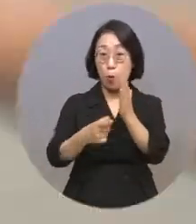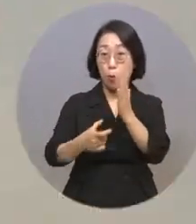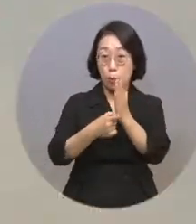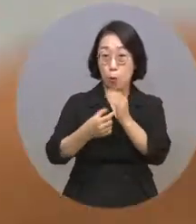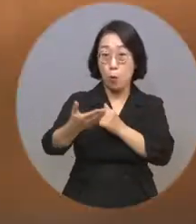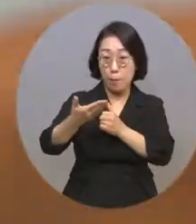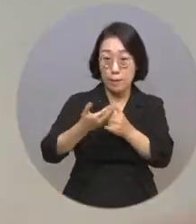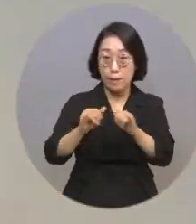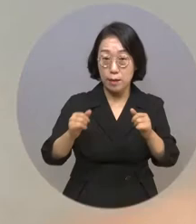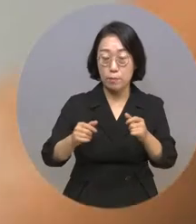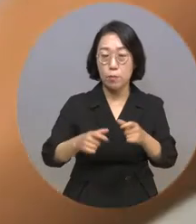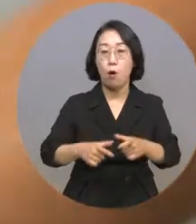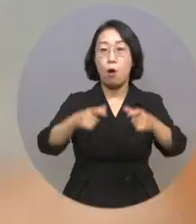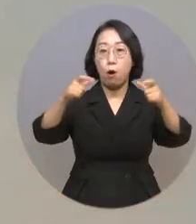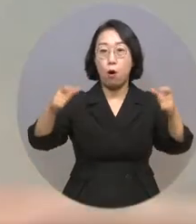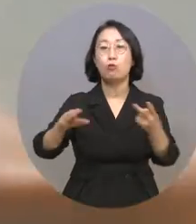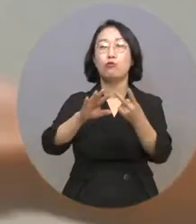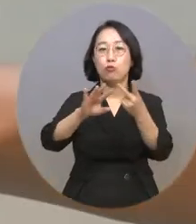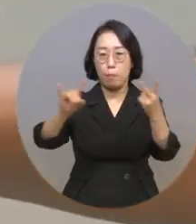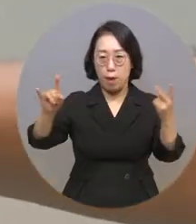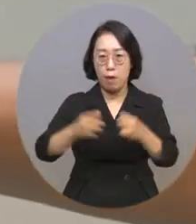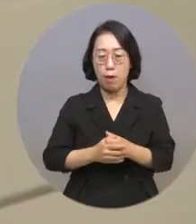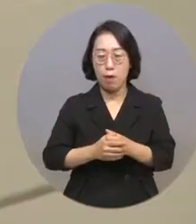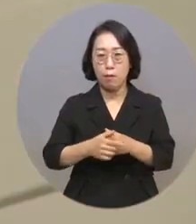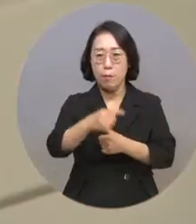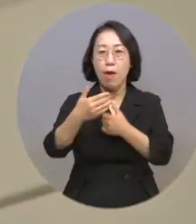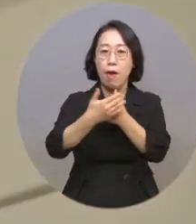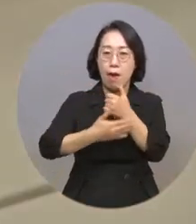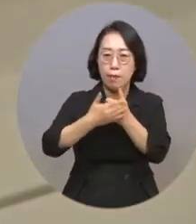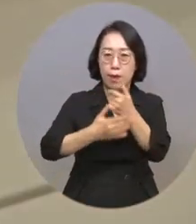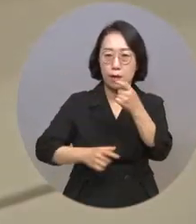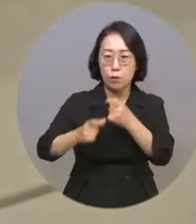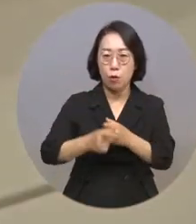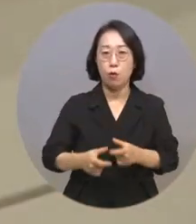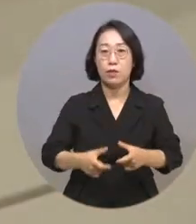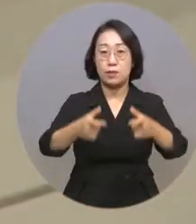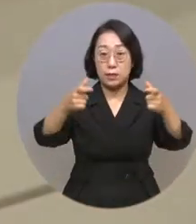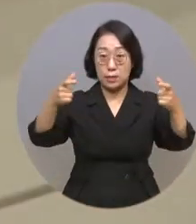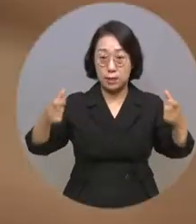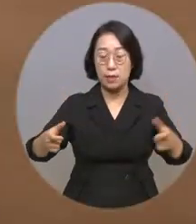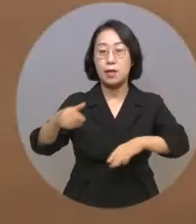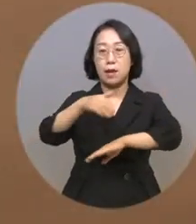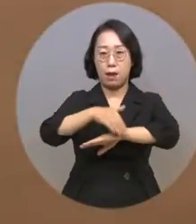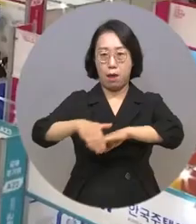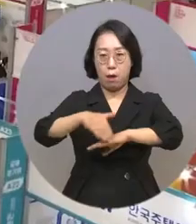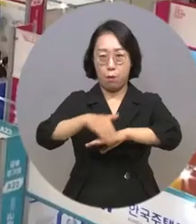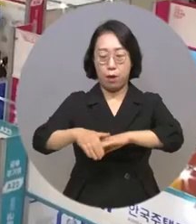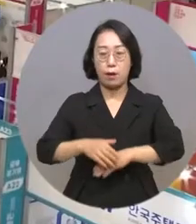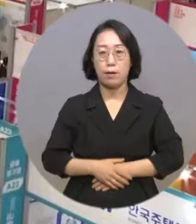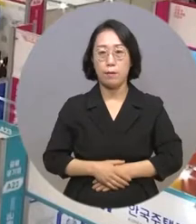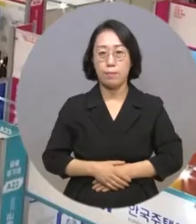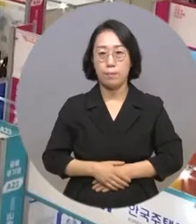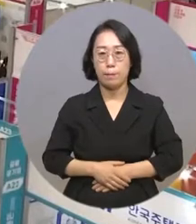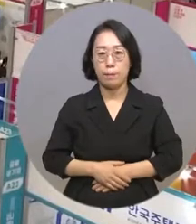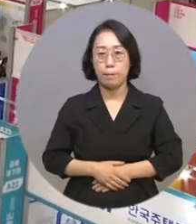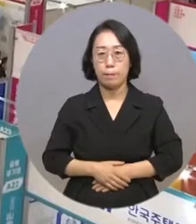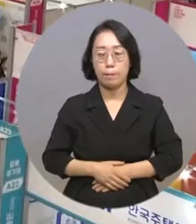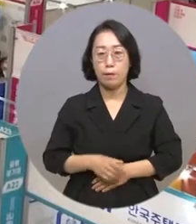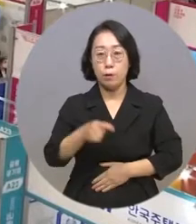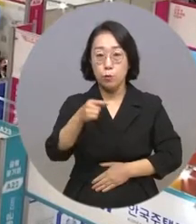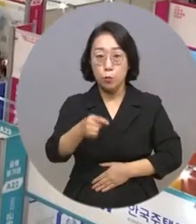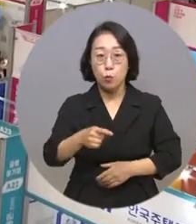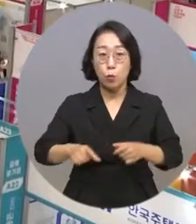대비 2배 이상 확대하고 많은 이들의 혜택을 받을 수 있도록 이를 반영하기로 했습니다. 청년들을 위한